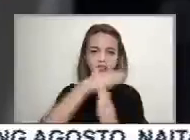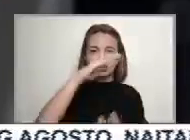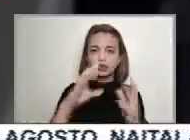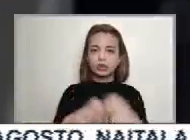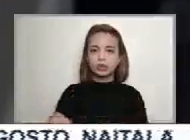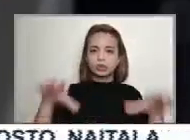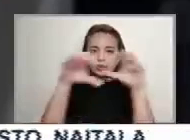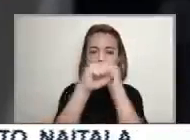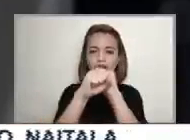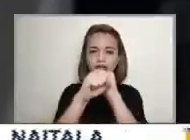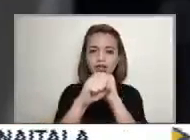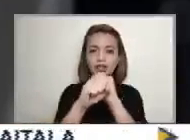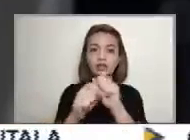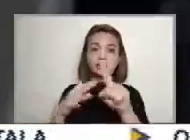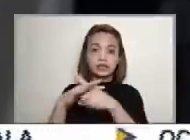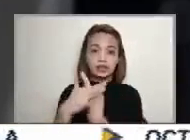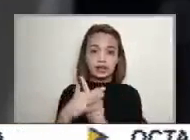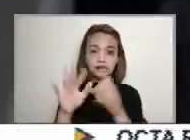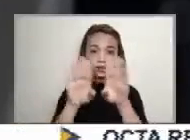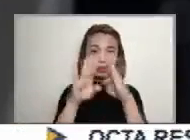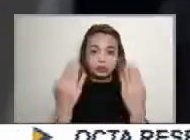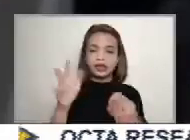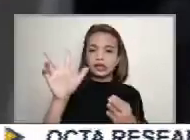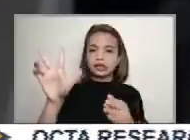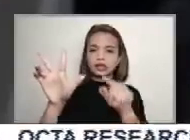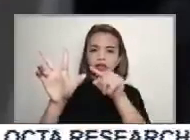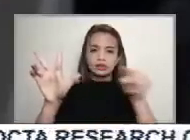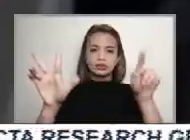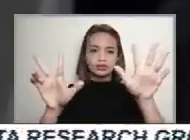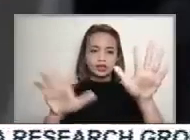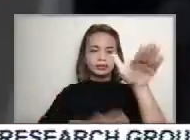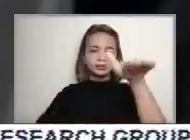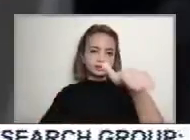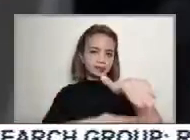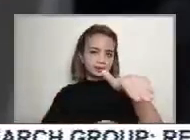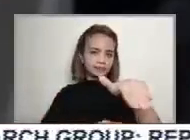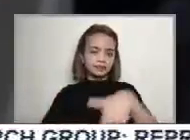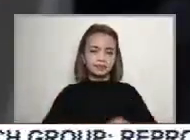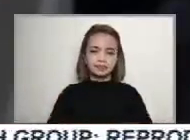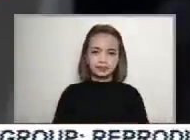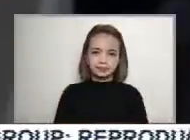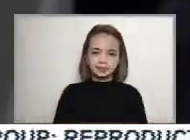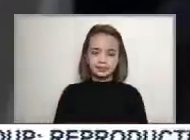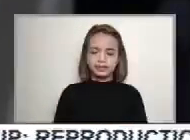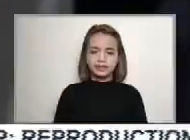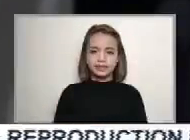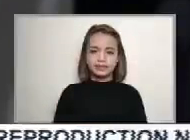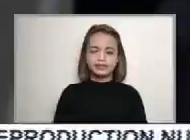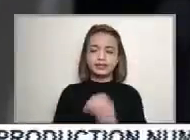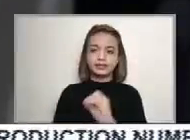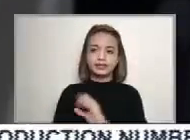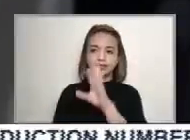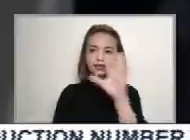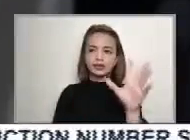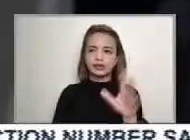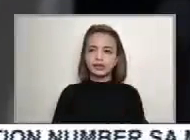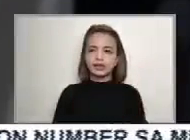ang ibibigay na ayuda o yung benepisyo sa mga tsuper para itigil na nila ang hirit na fare increase.